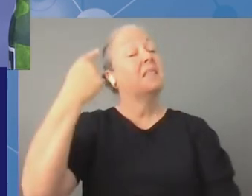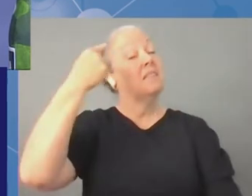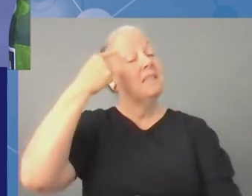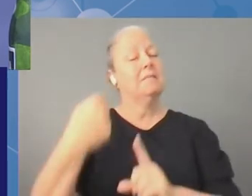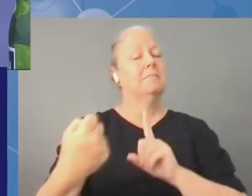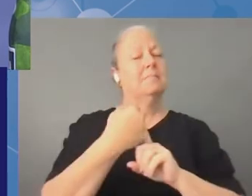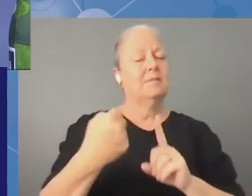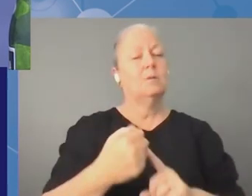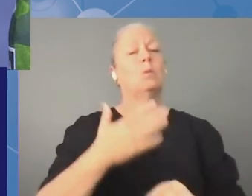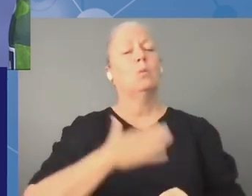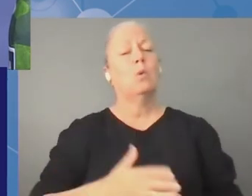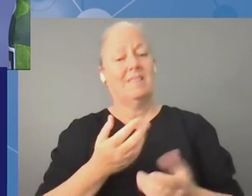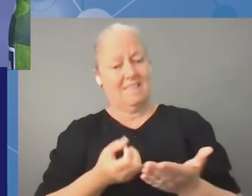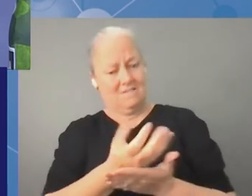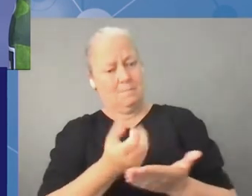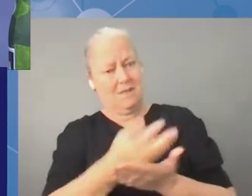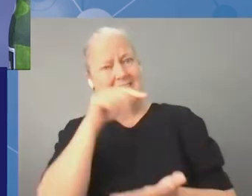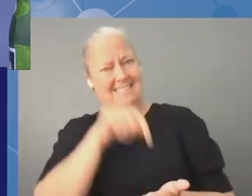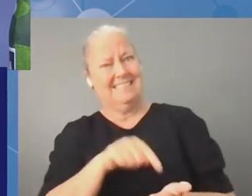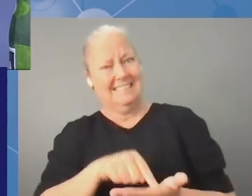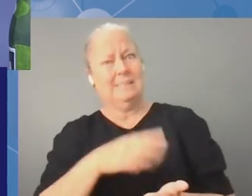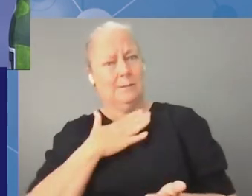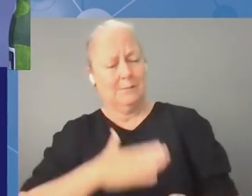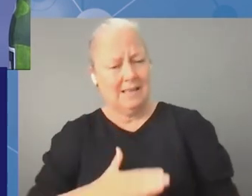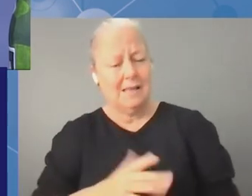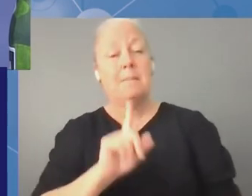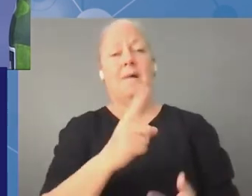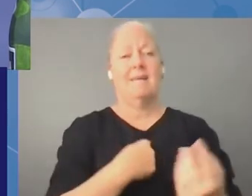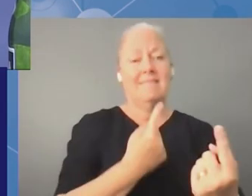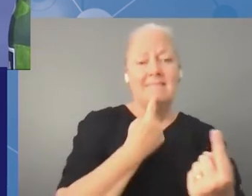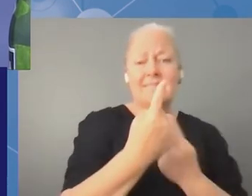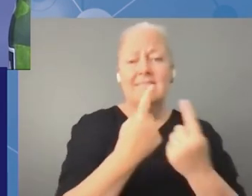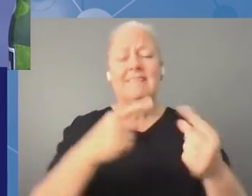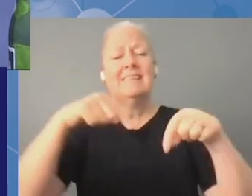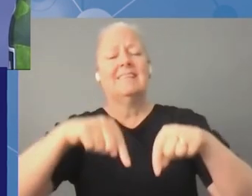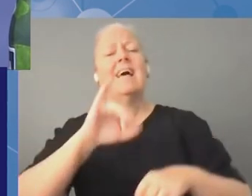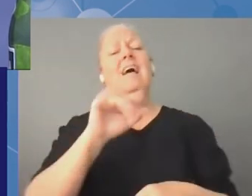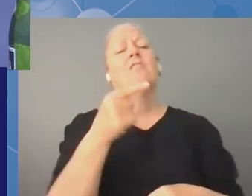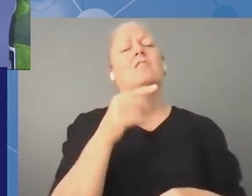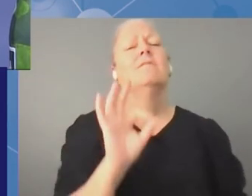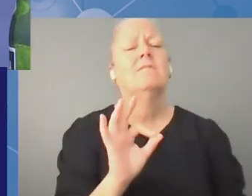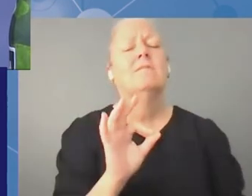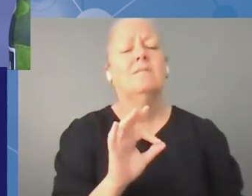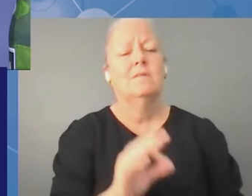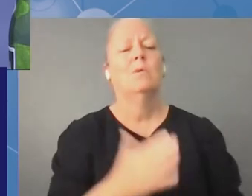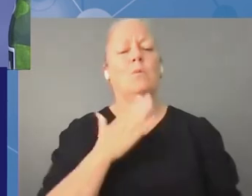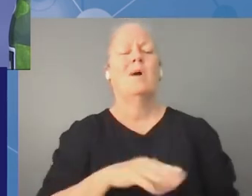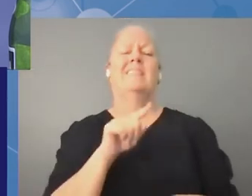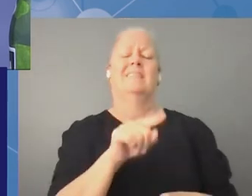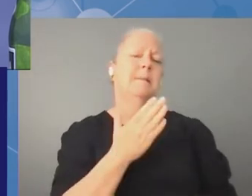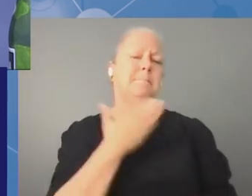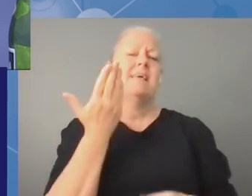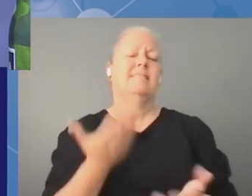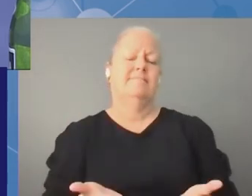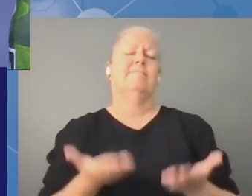وأما بالنسبة لي، فأهم شيء أنه يجب بانفتاح أن نتحدث